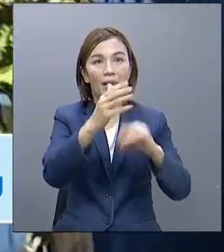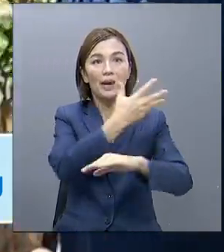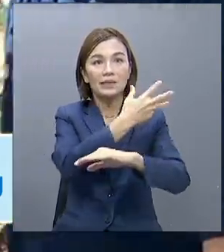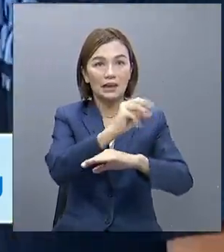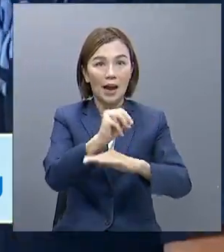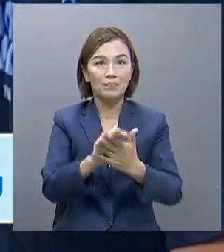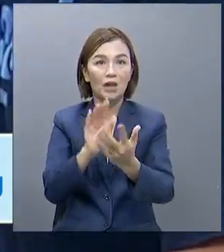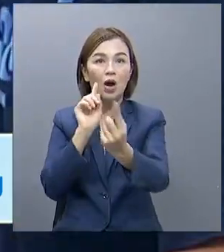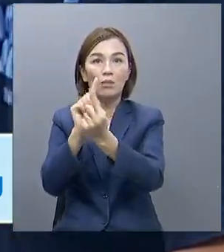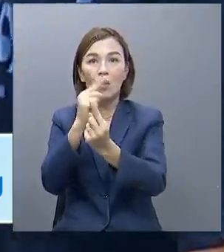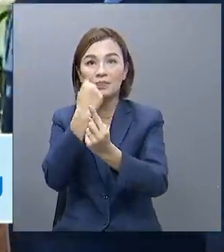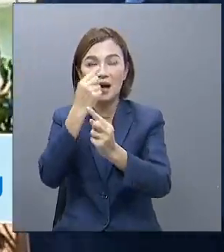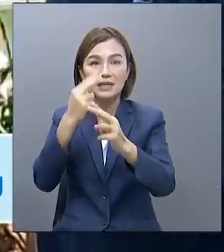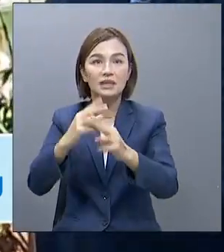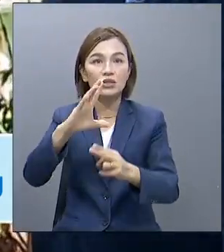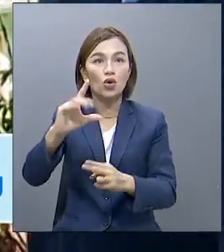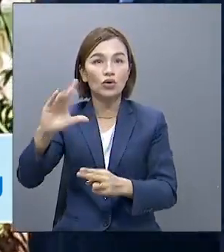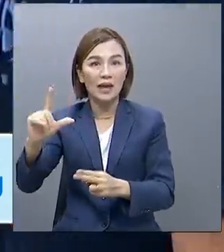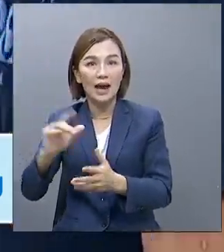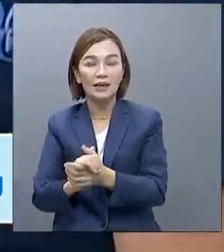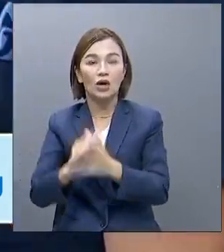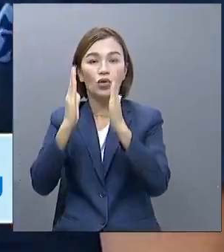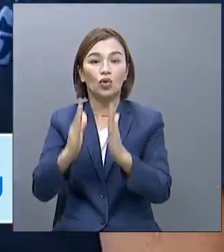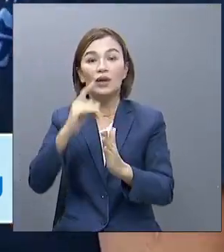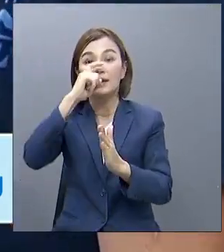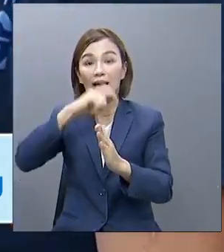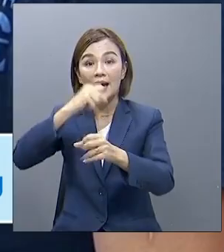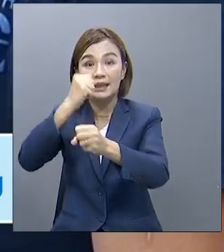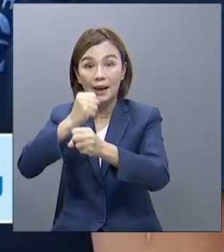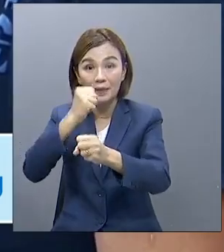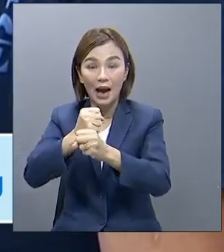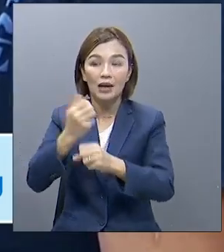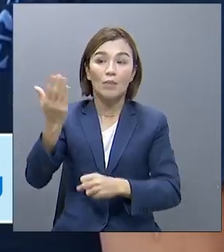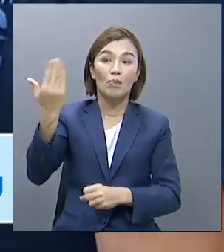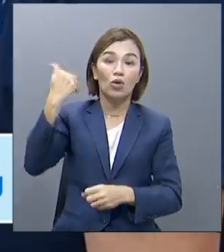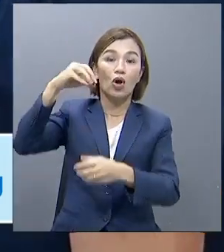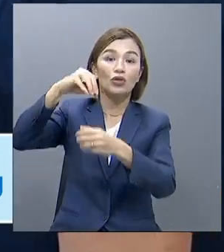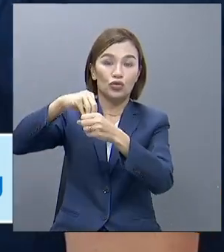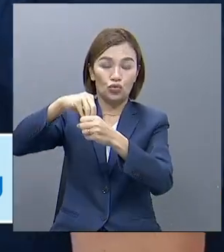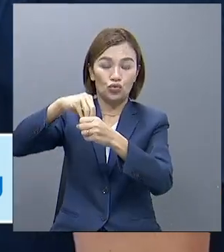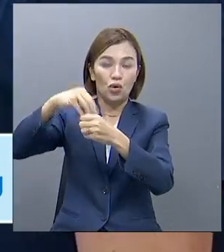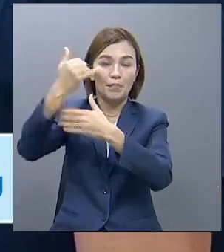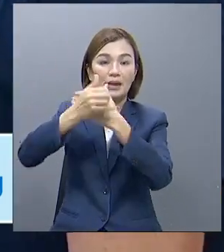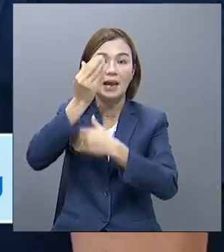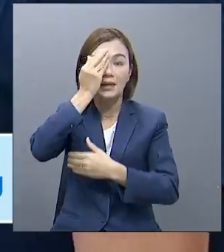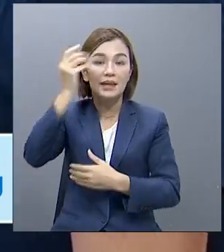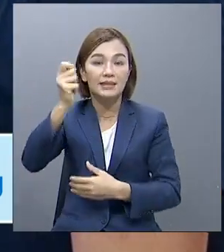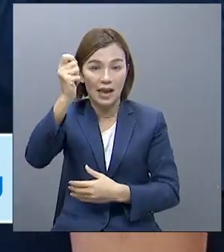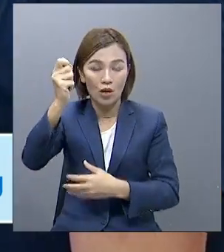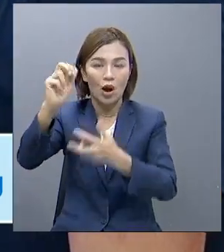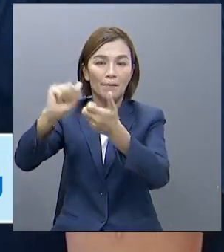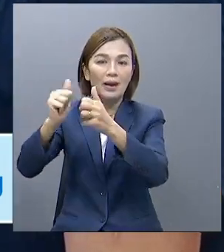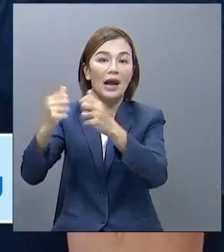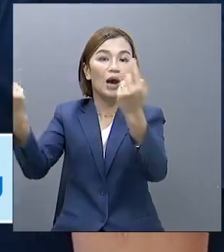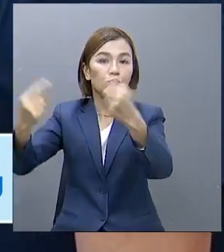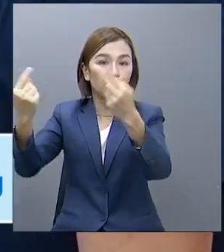บกับนายโชคชัยชัยบุตรดีค่ะเป็นแรงงานไทยที่เดินทางไปทำงานในประเทศอิสราเอลแต่จากสถานการณ์ความไม่ส